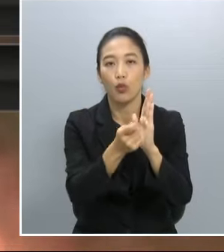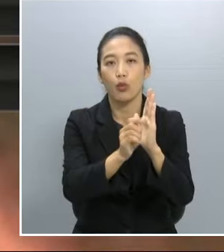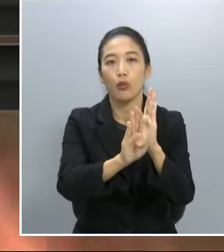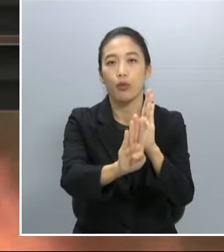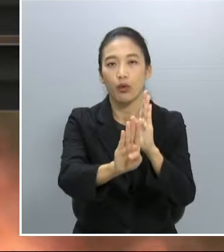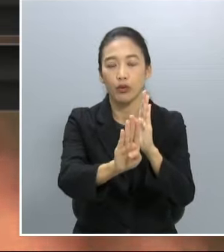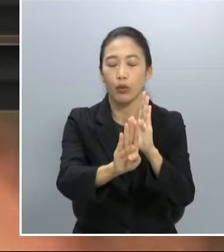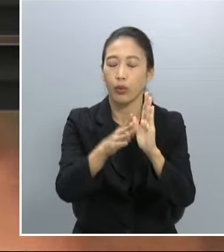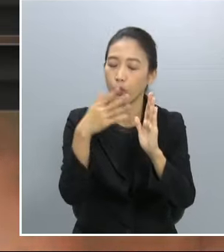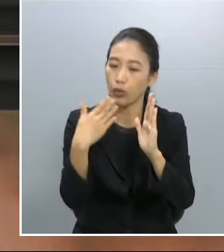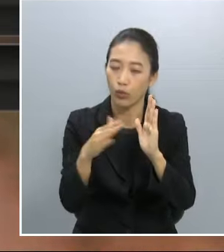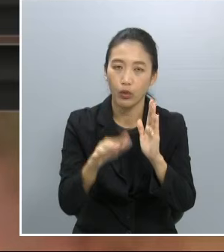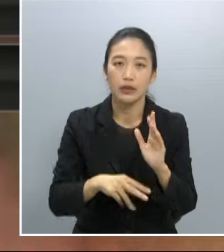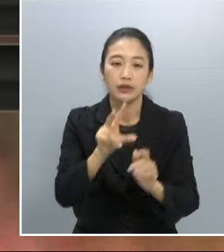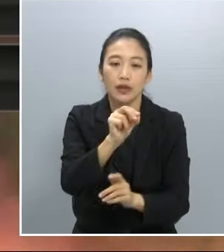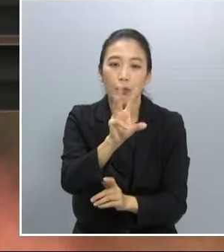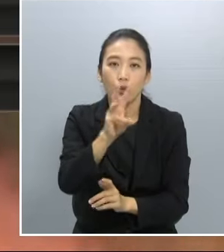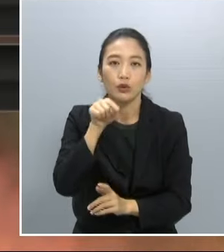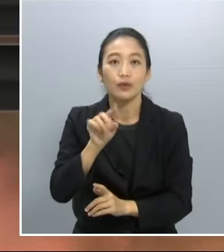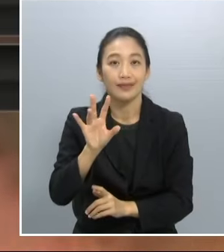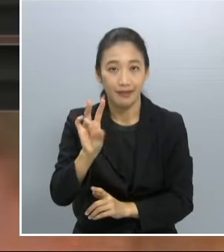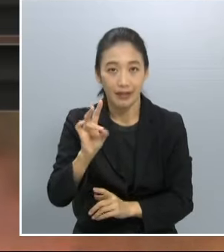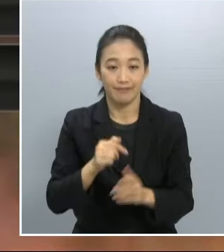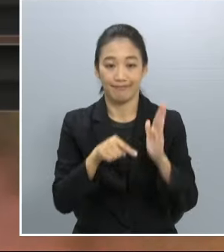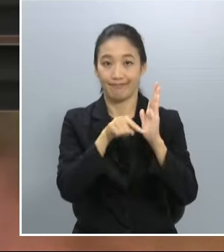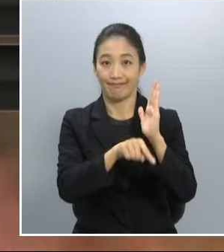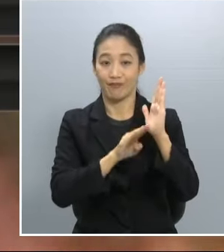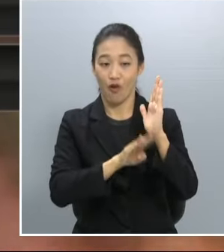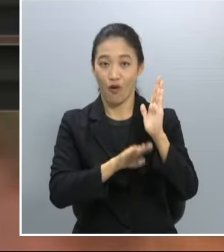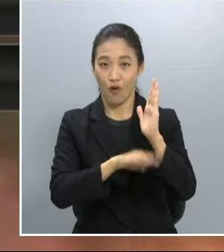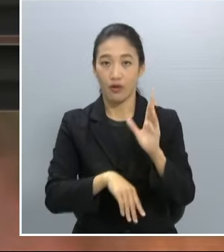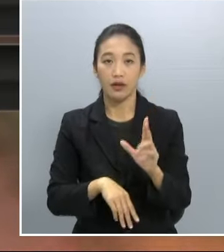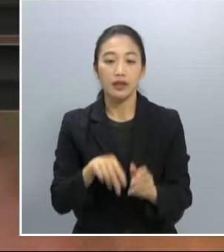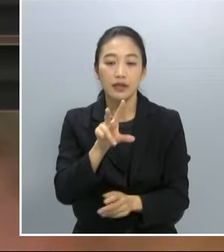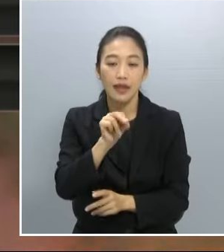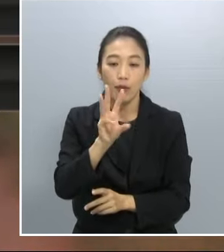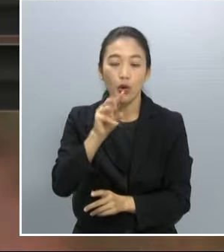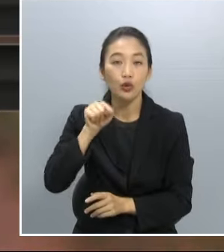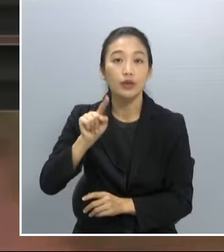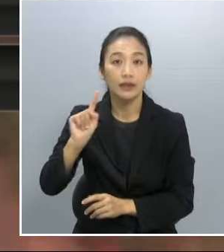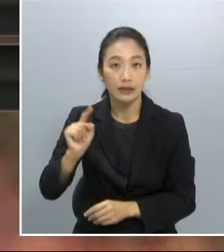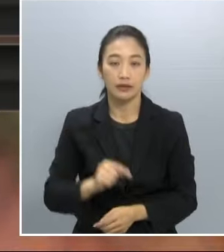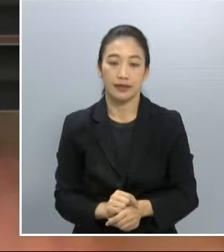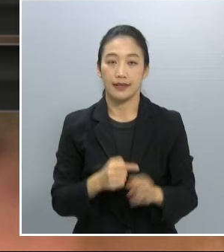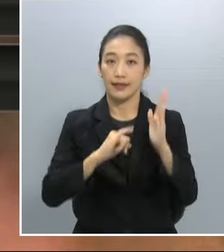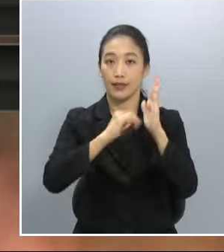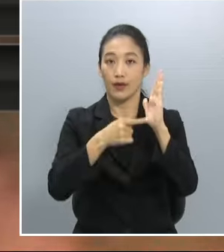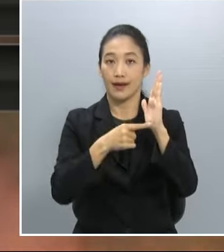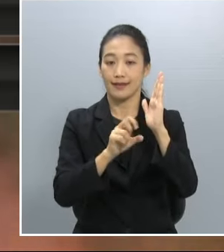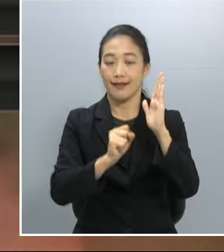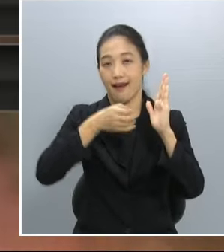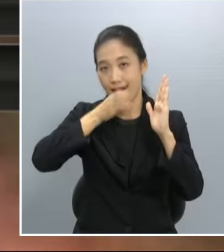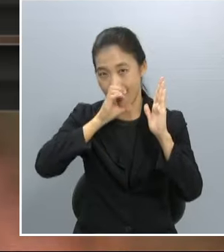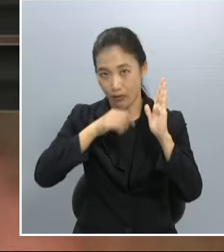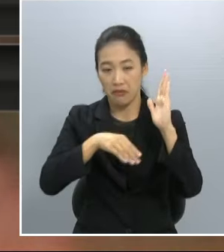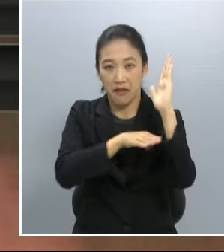36.7แล้วก็มาเป็นภาคตะวันออกใช่มั้ยค่ะ36.1นะคะที่อรัญประเทศสระแก้วค่ะภาคใต้ก็ร้อน